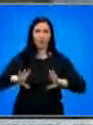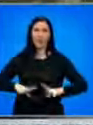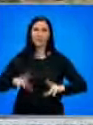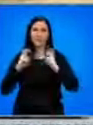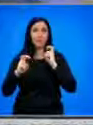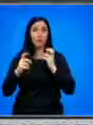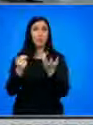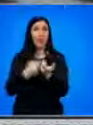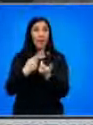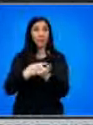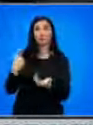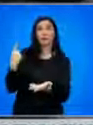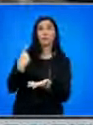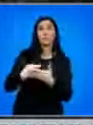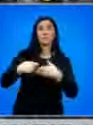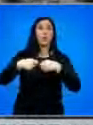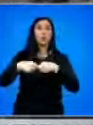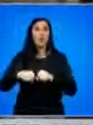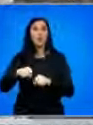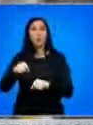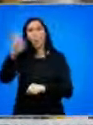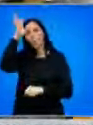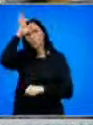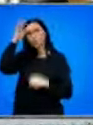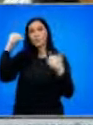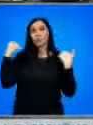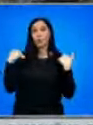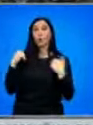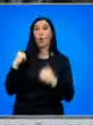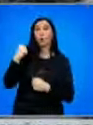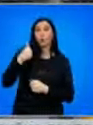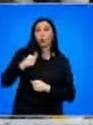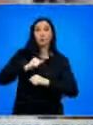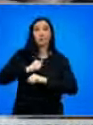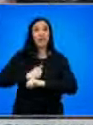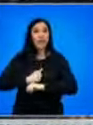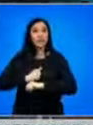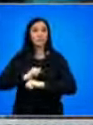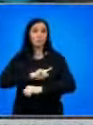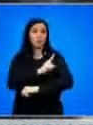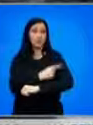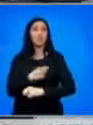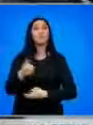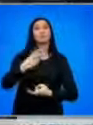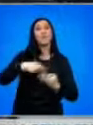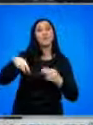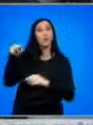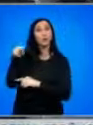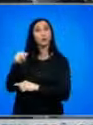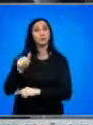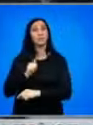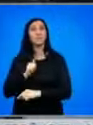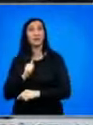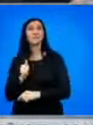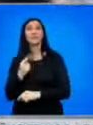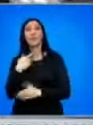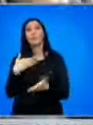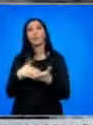като най-често наредбата нарушават ученици и студенти. От утре от общината засилват проверките и контрола за спазване на